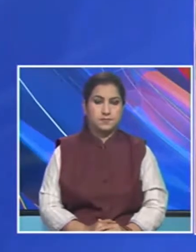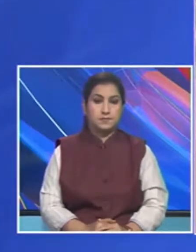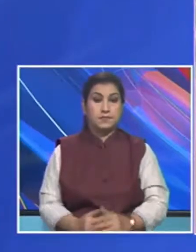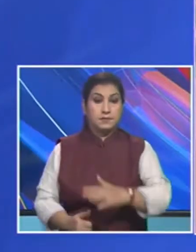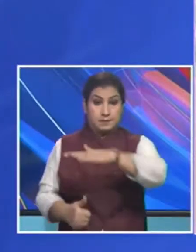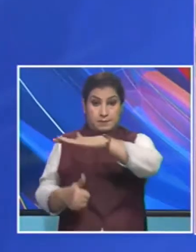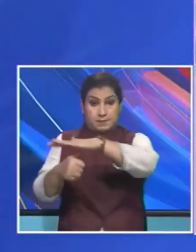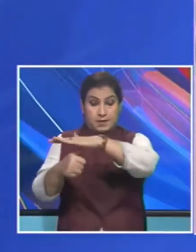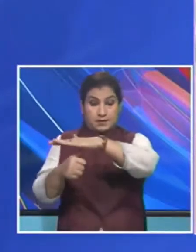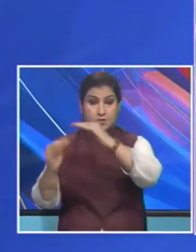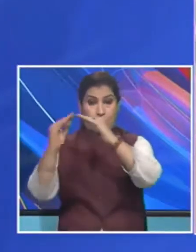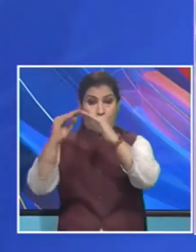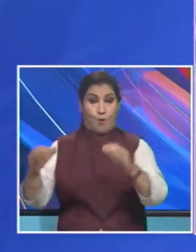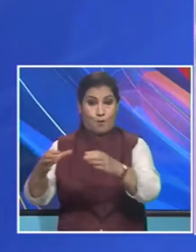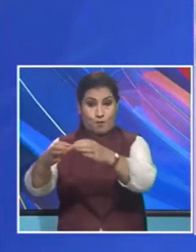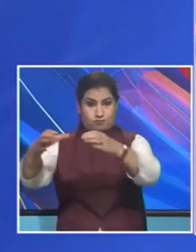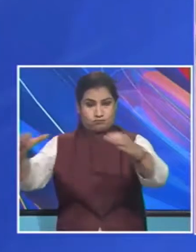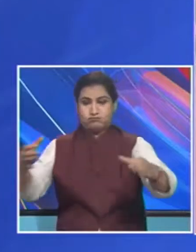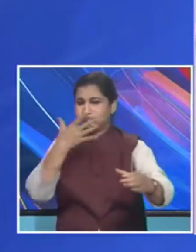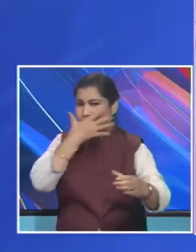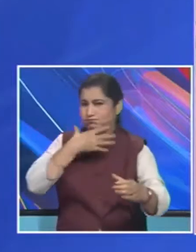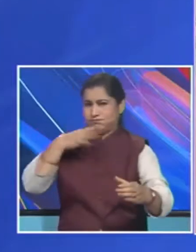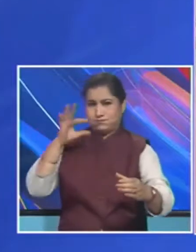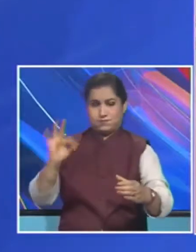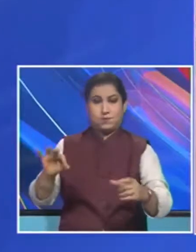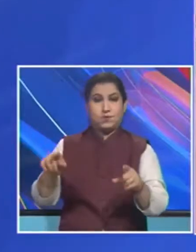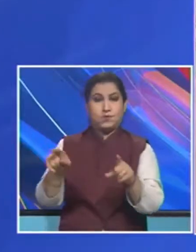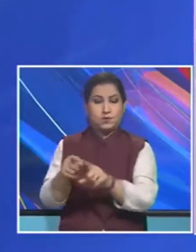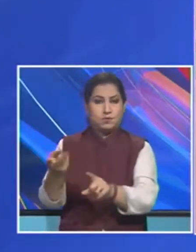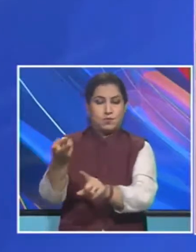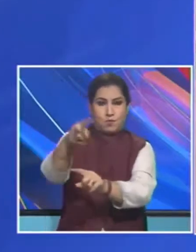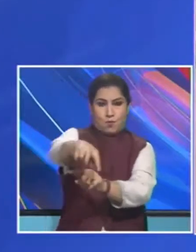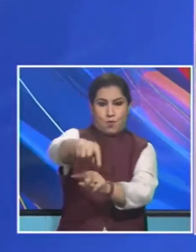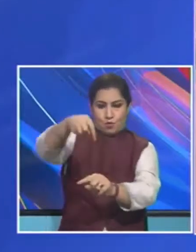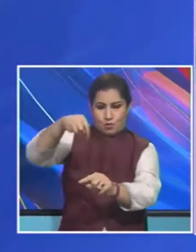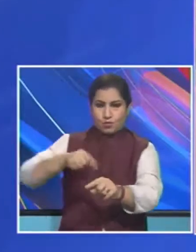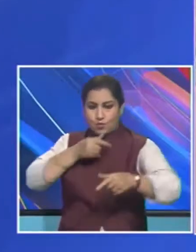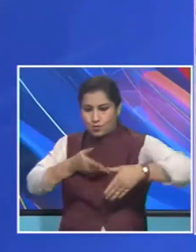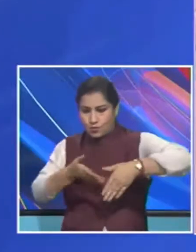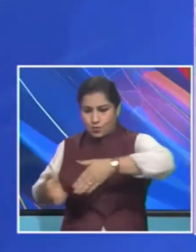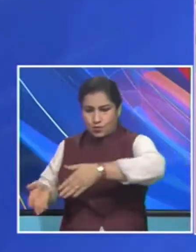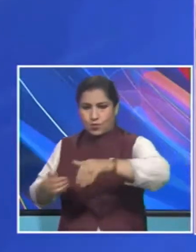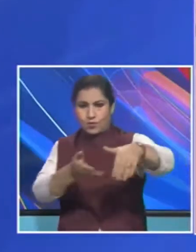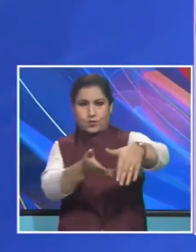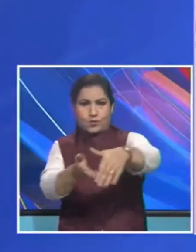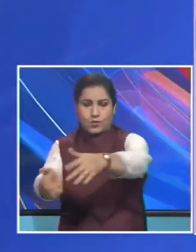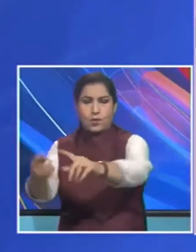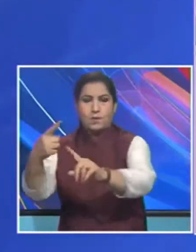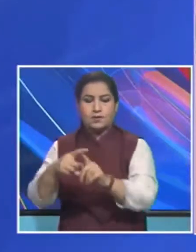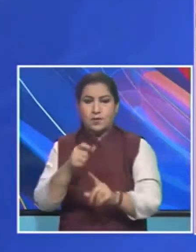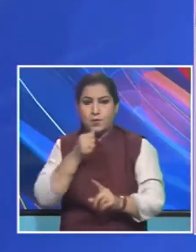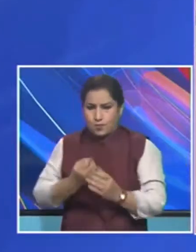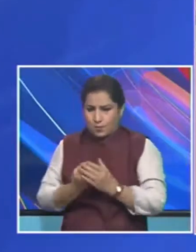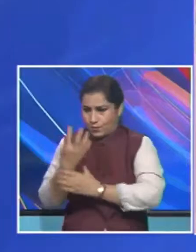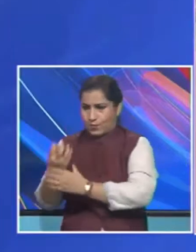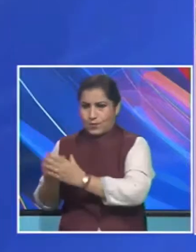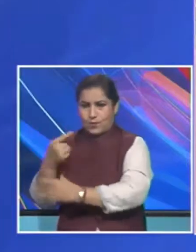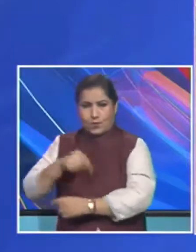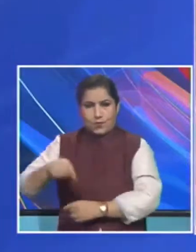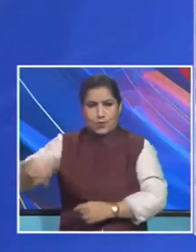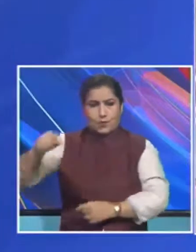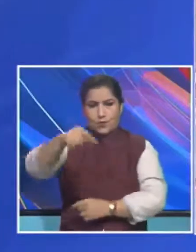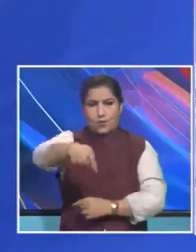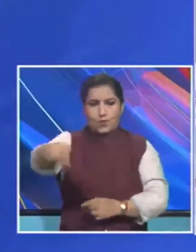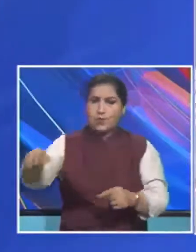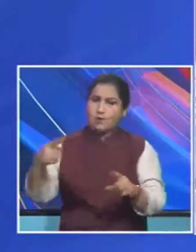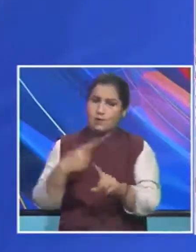राष्ट्रपति भवन की भव्यता, प्रांगण दोनों ओर नहर और फव्वारे, और काफिला धीरे धीरे मुख्य द्वार की ओर